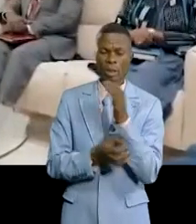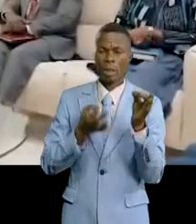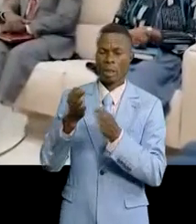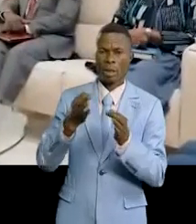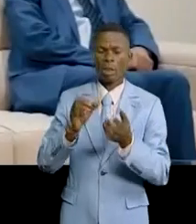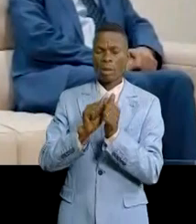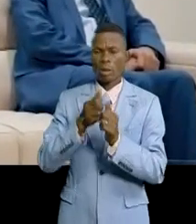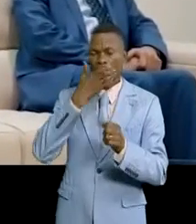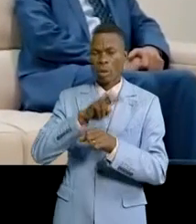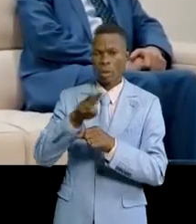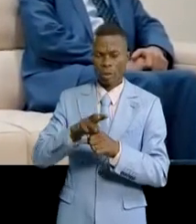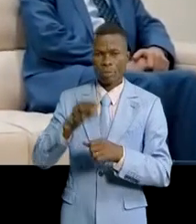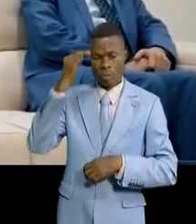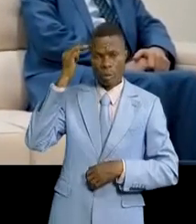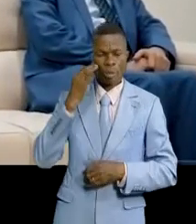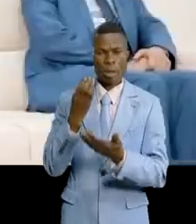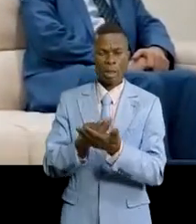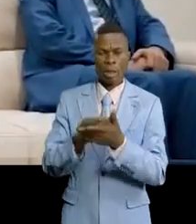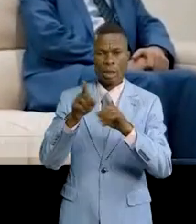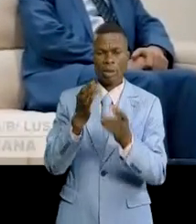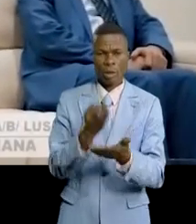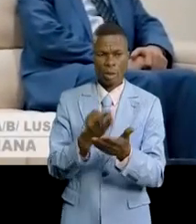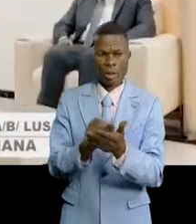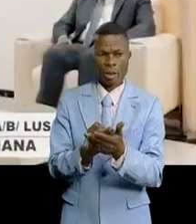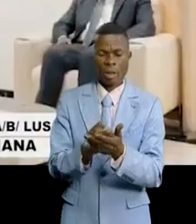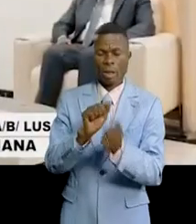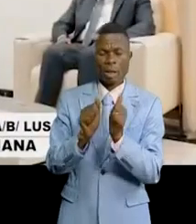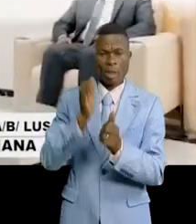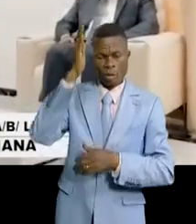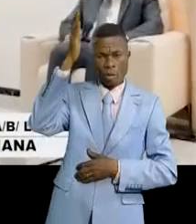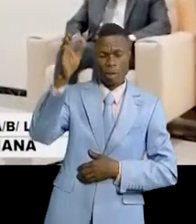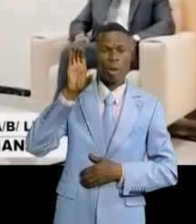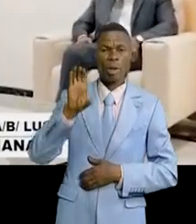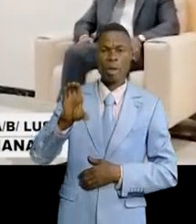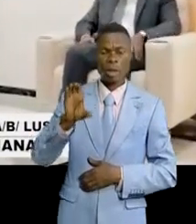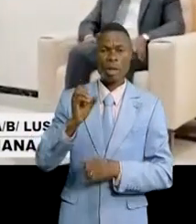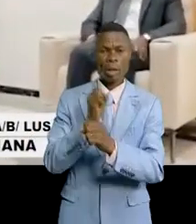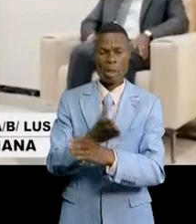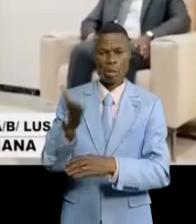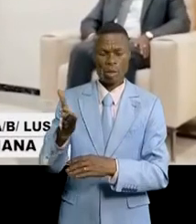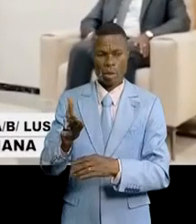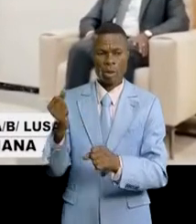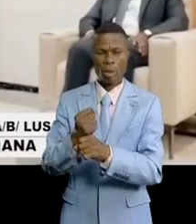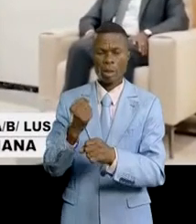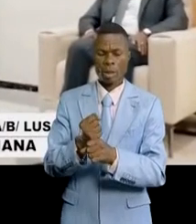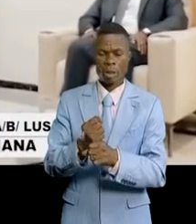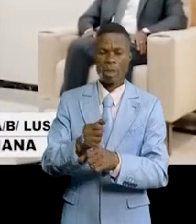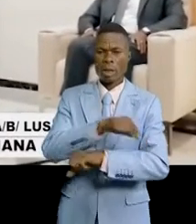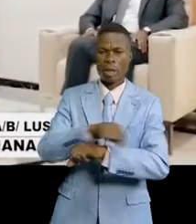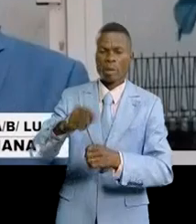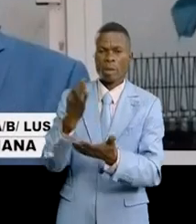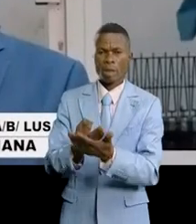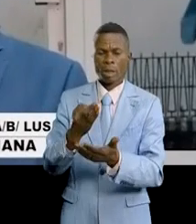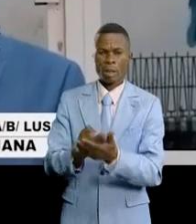avec le ministère de l'Économie et des Finances pour les actions futures de cette banque et du groupe de coordination des institutions financières